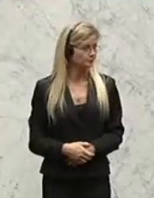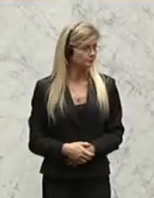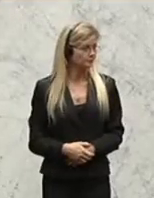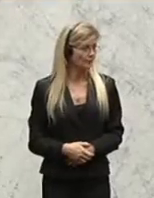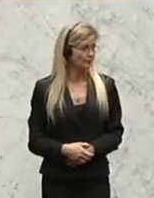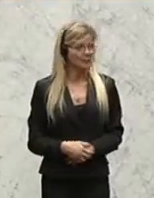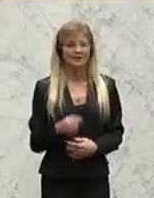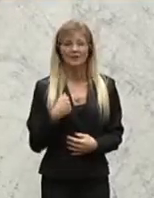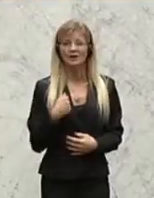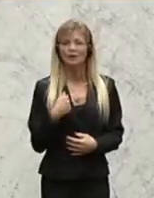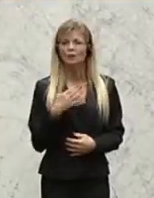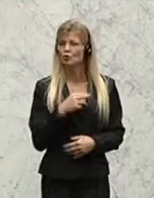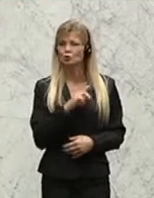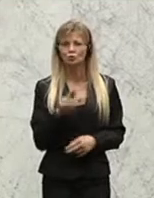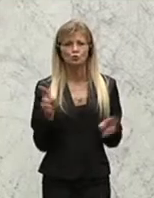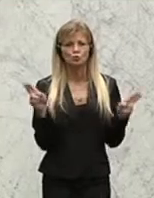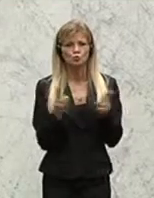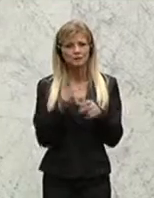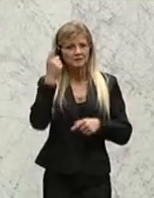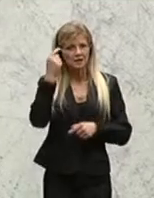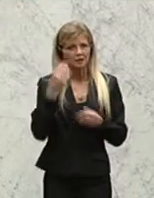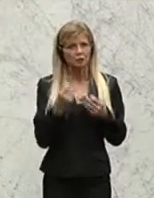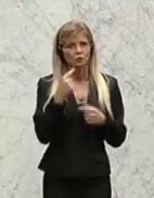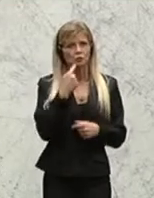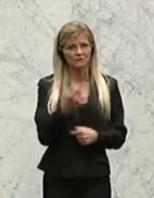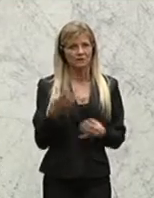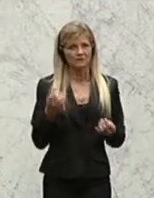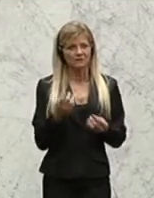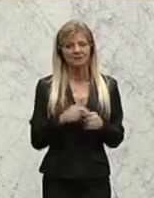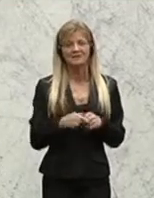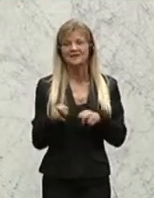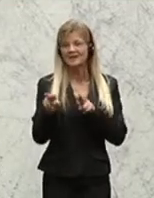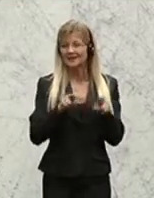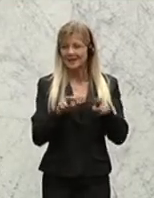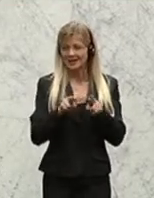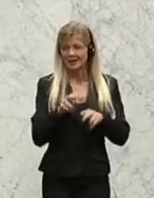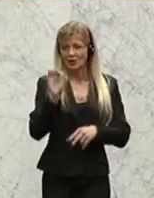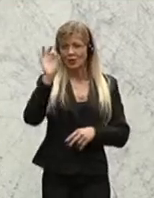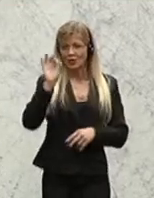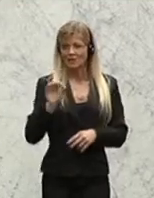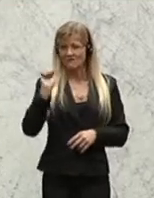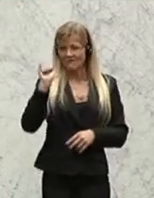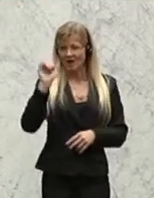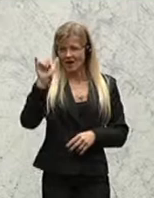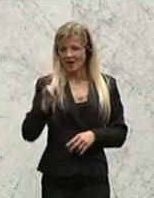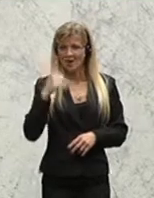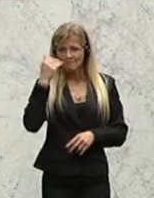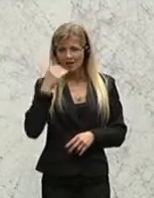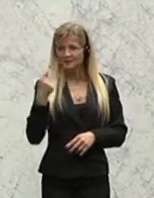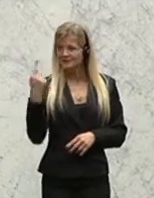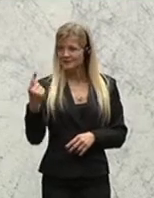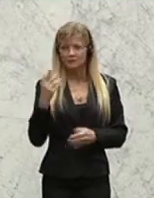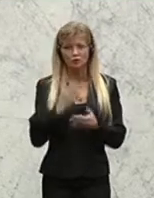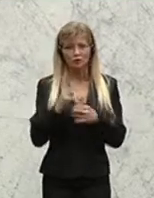Ich darf nur kurz in Erinnerung rufen, wie die Regierung Faymann seit annähernd 7 Jahren Herausforderungen meistert,